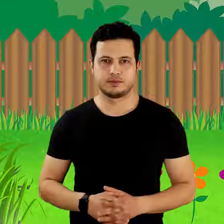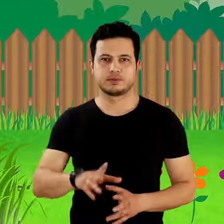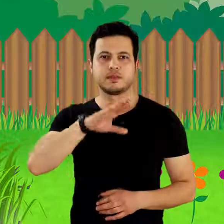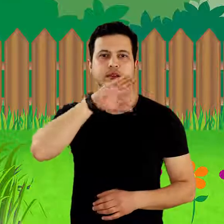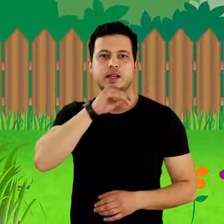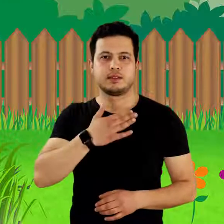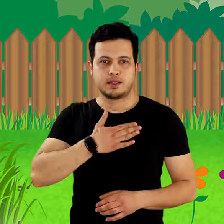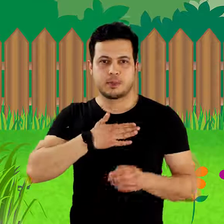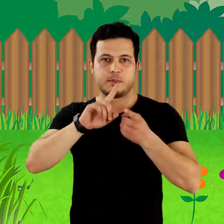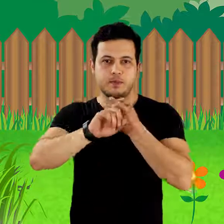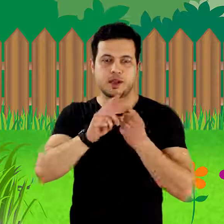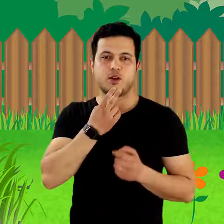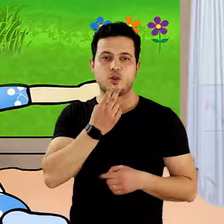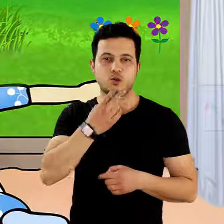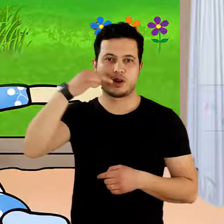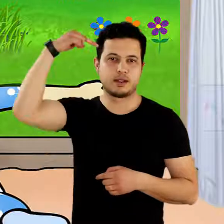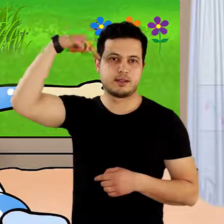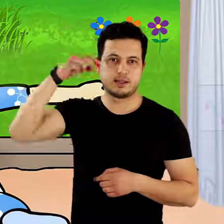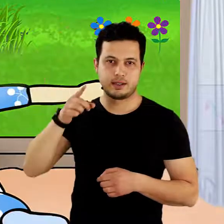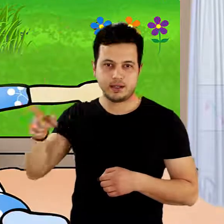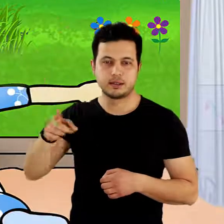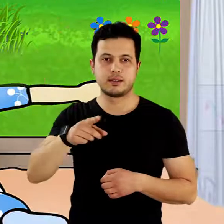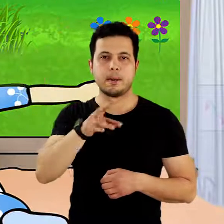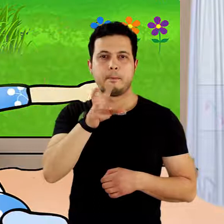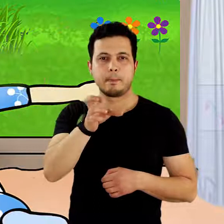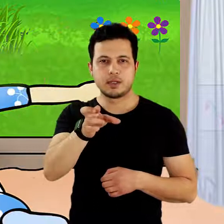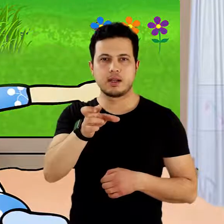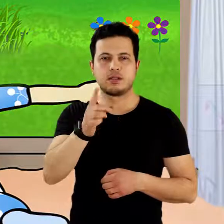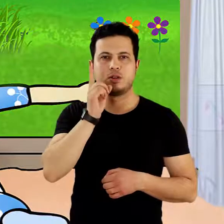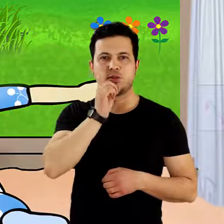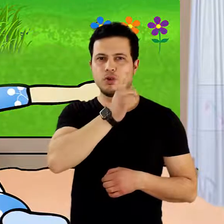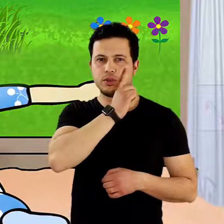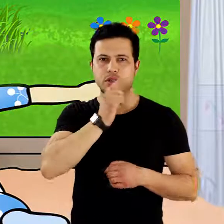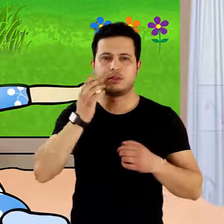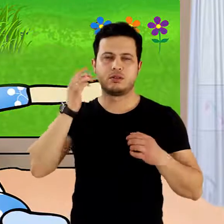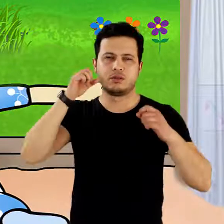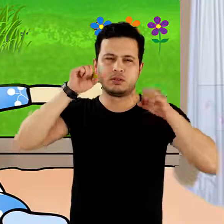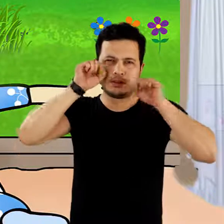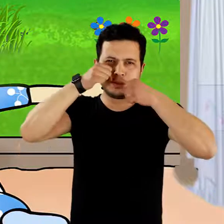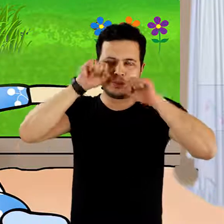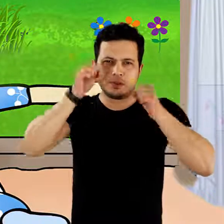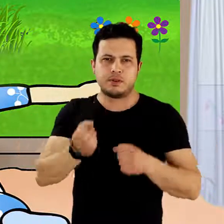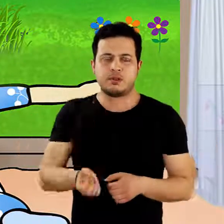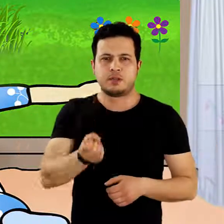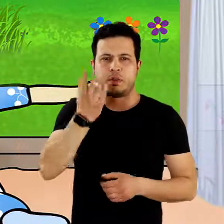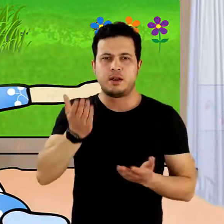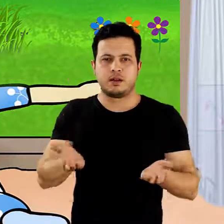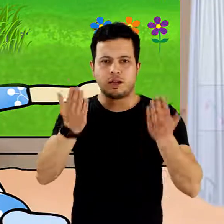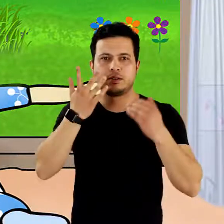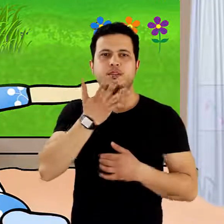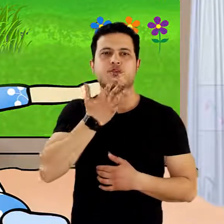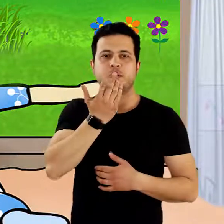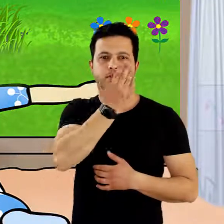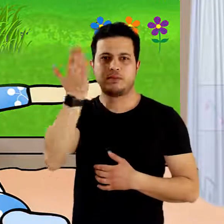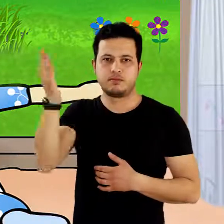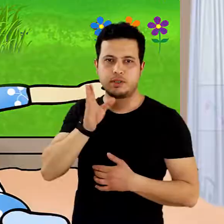Dedem ve Konuşan Kiraz. Pınar gözlerini ovuşturarak kalktı ve camın önüne gitti.